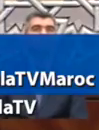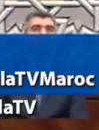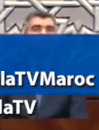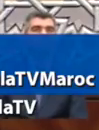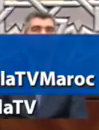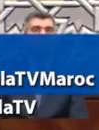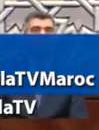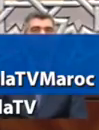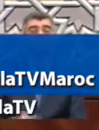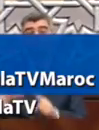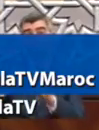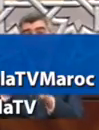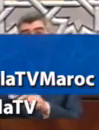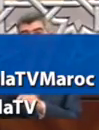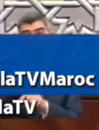تعقيب إضافي آخر؟